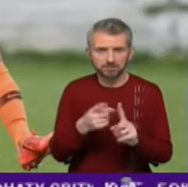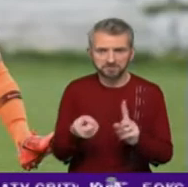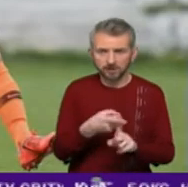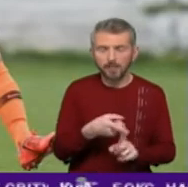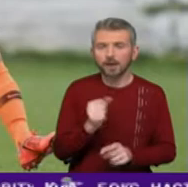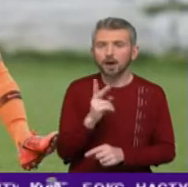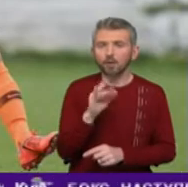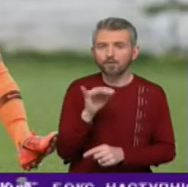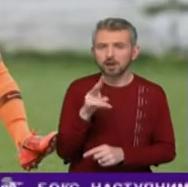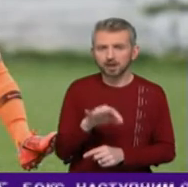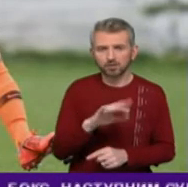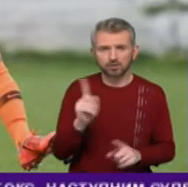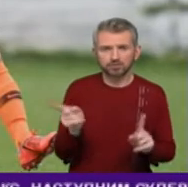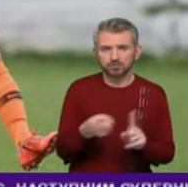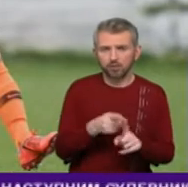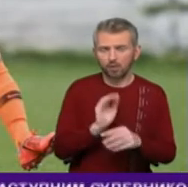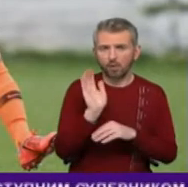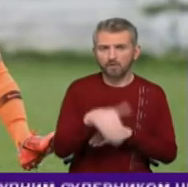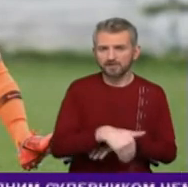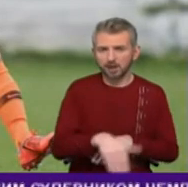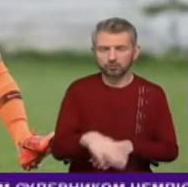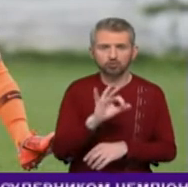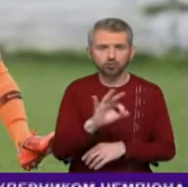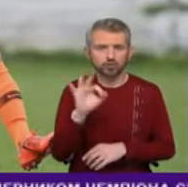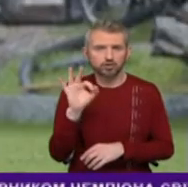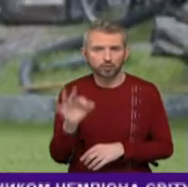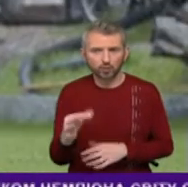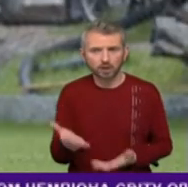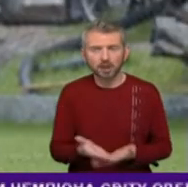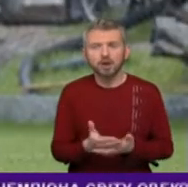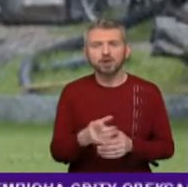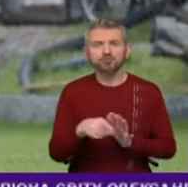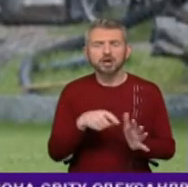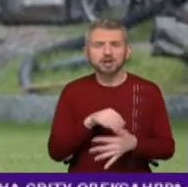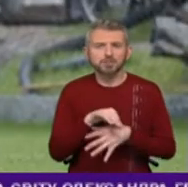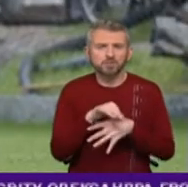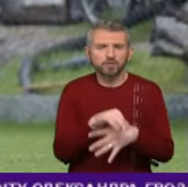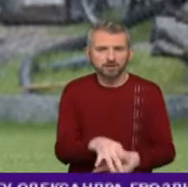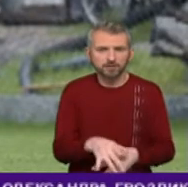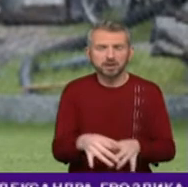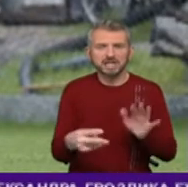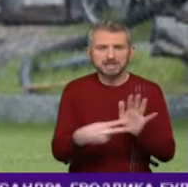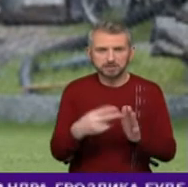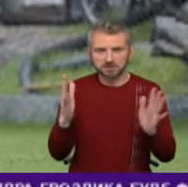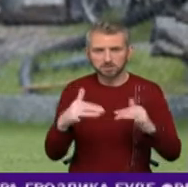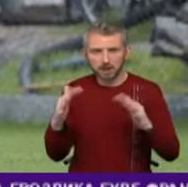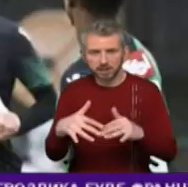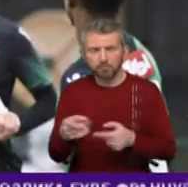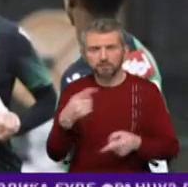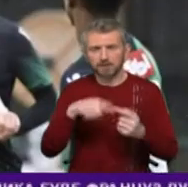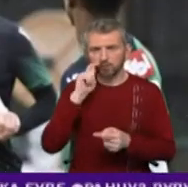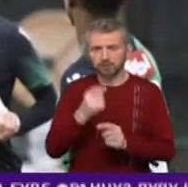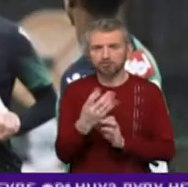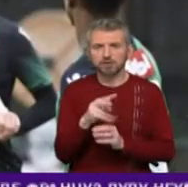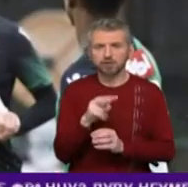Коваленко забив з офсайду. Отже, 0-0. «Шахтар» провів 7 спарингів і повертається до України. 14 лютого у Харкові він